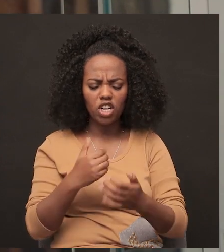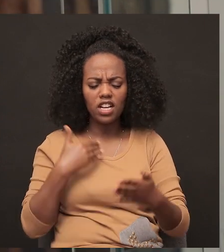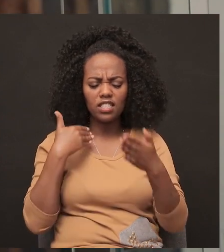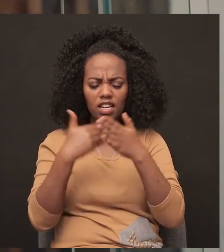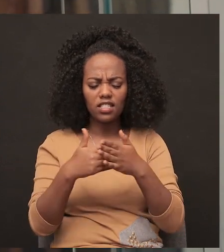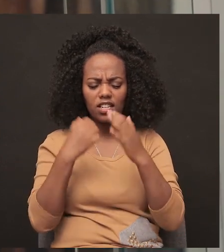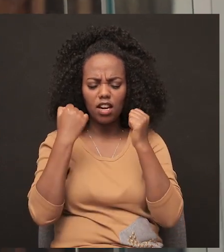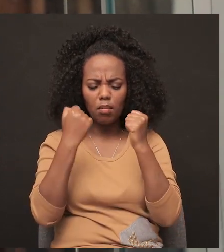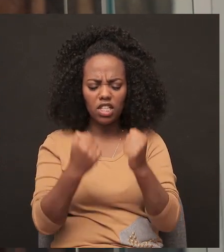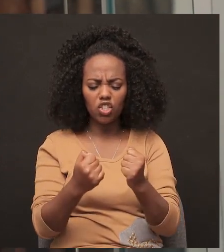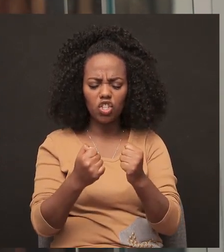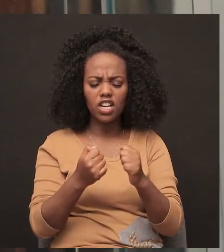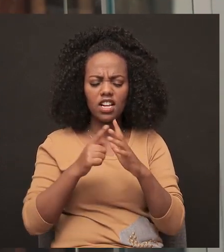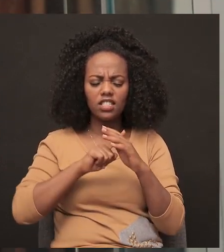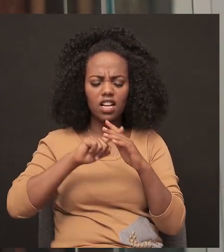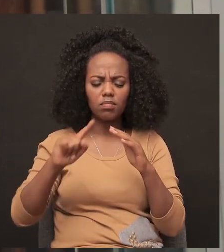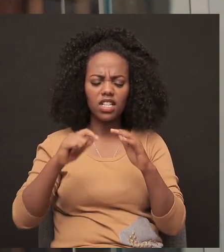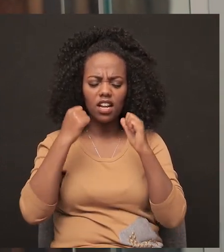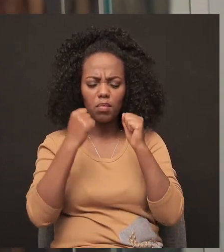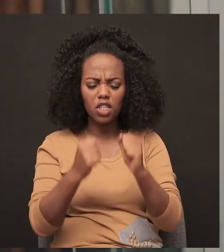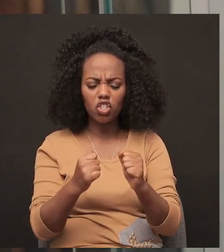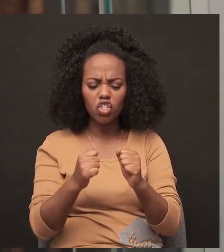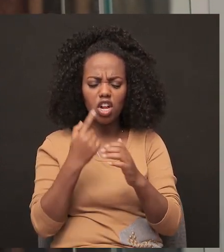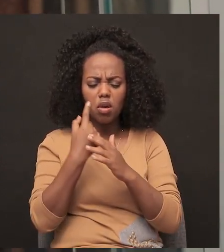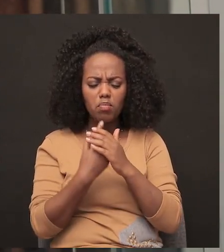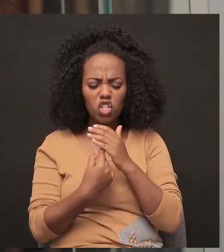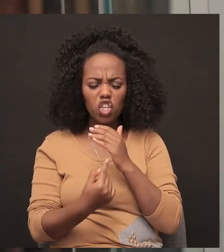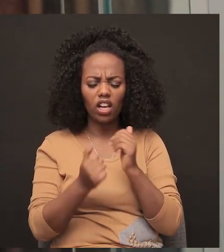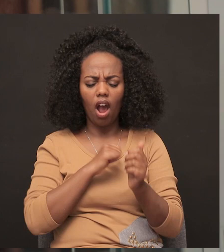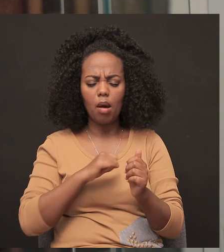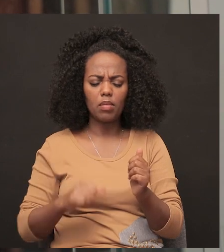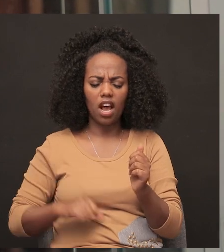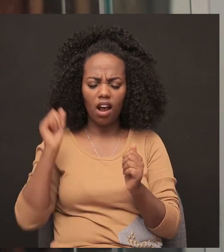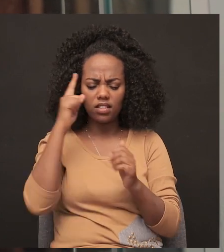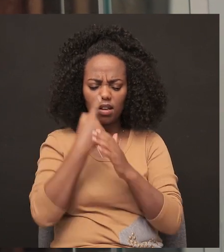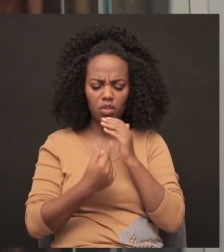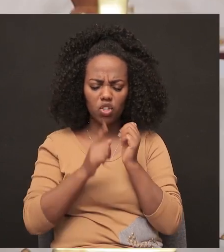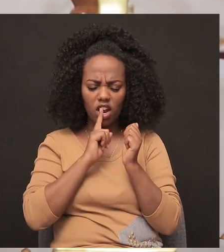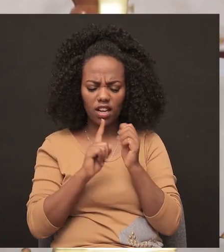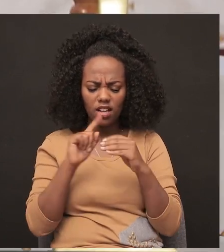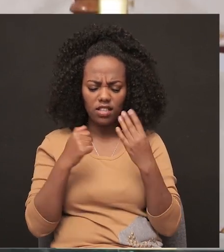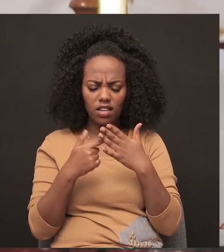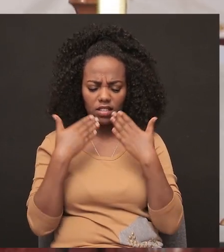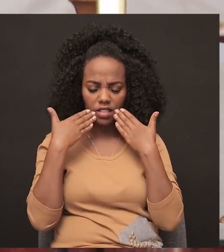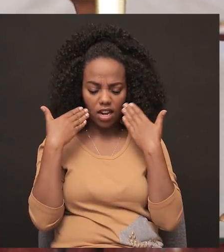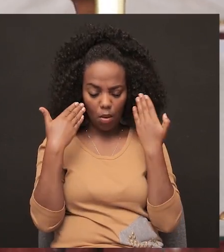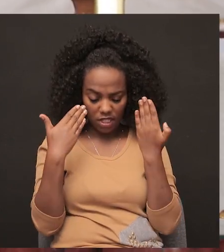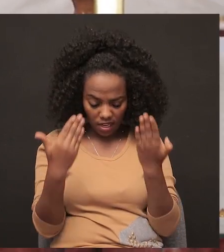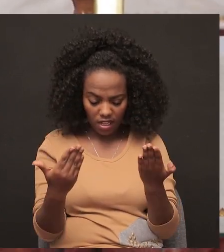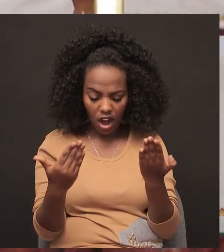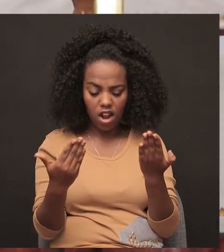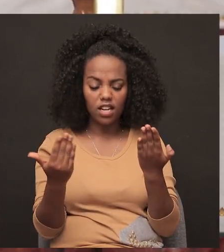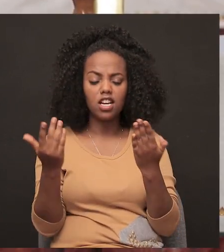ልትደርስልን የምትችል ልታስመልጠን የምትችል ብቸኛው አምላክ አንተ ብቻ ነህ ስለዚህ